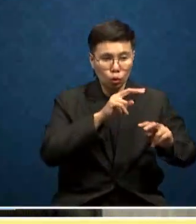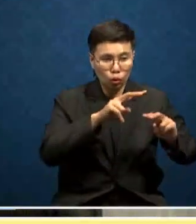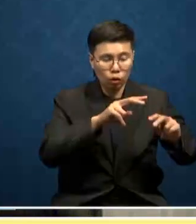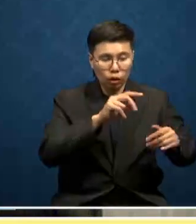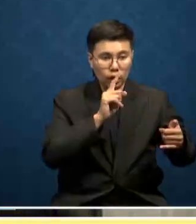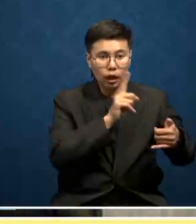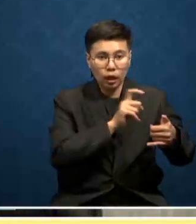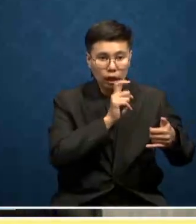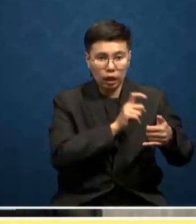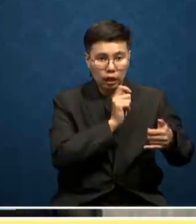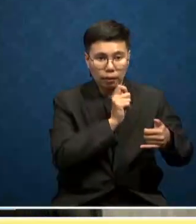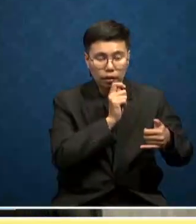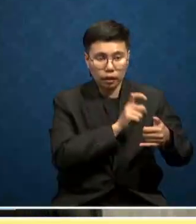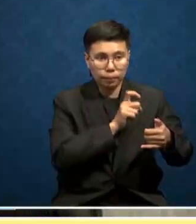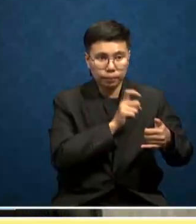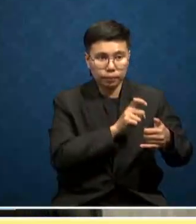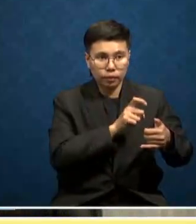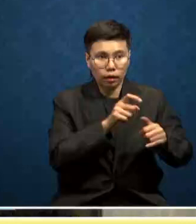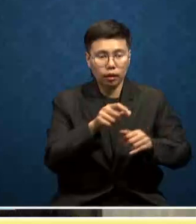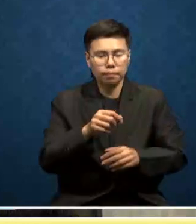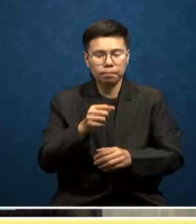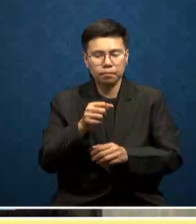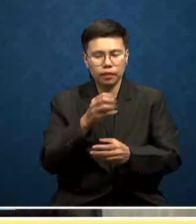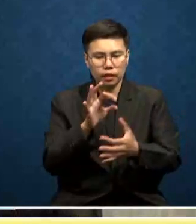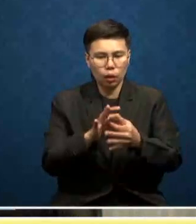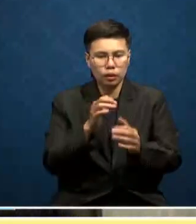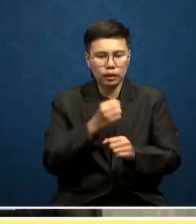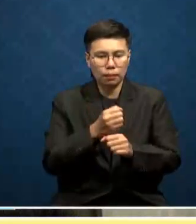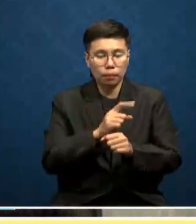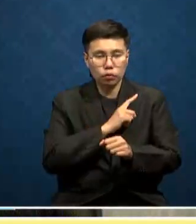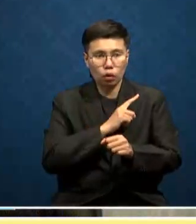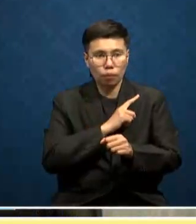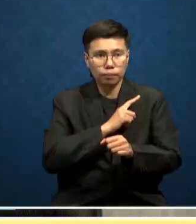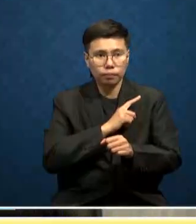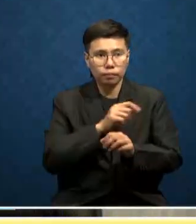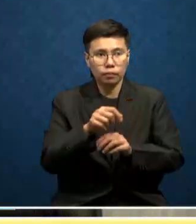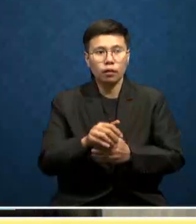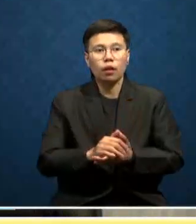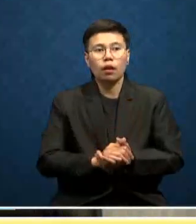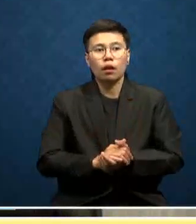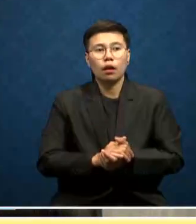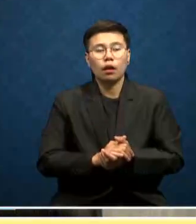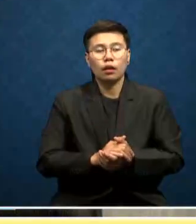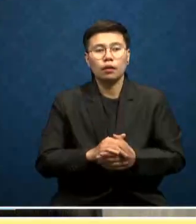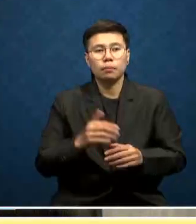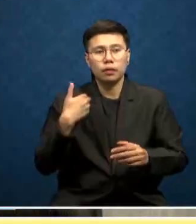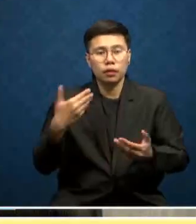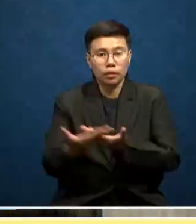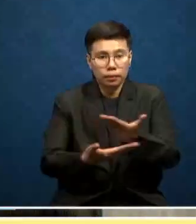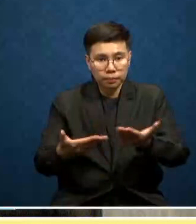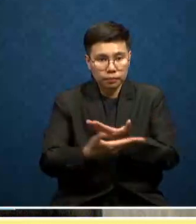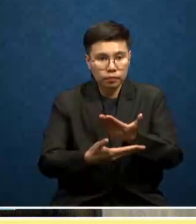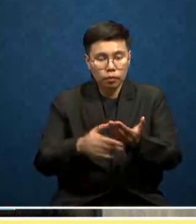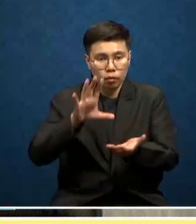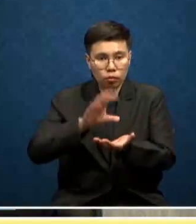การปฏิบัติหน้าที่นะก็ได้มีการจัดสัมมนาแล้วก็มีการเก็บรวบรวมข้อมูลเกี่ย